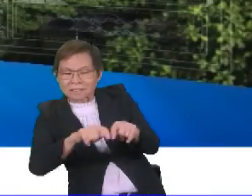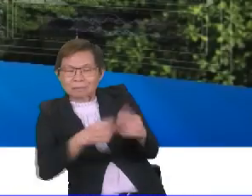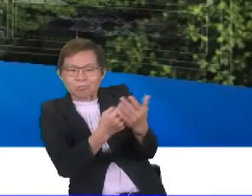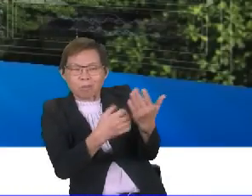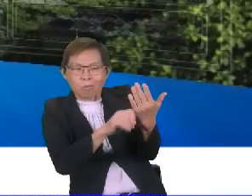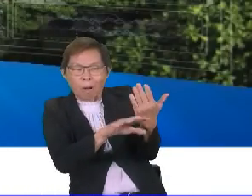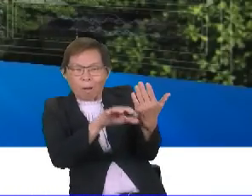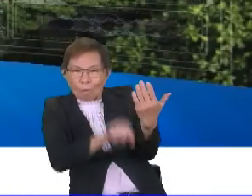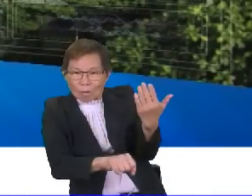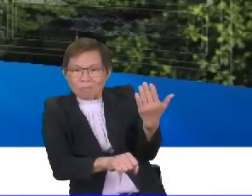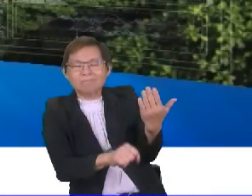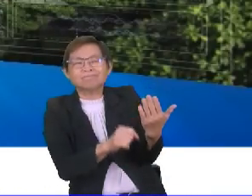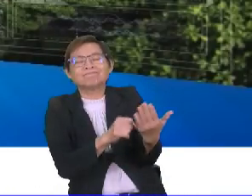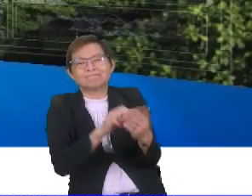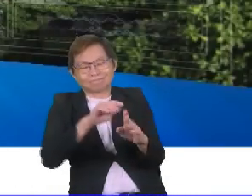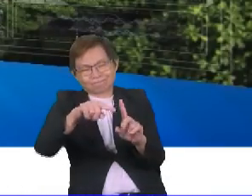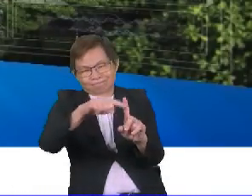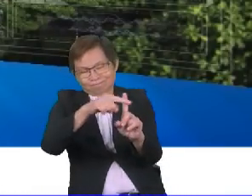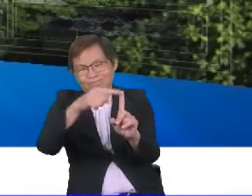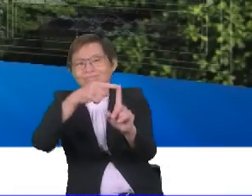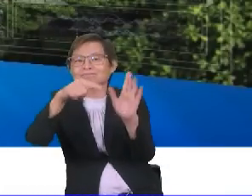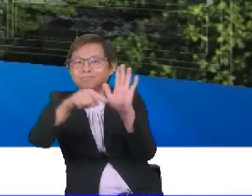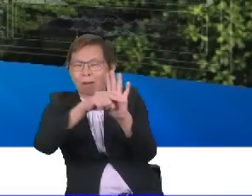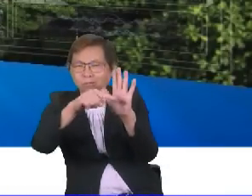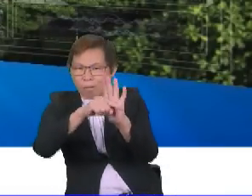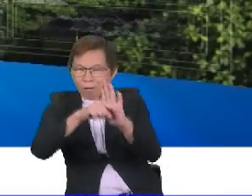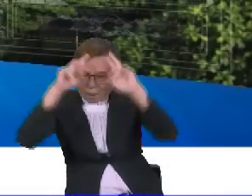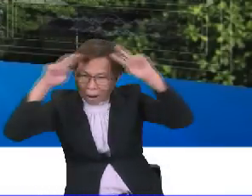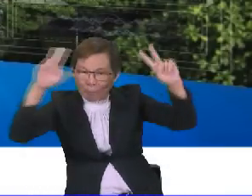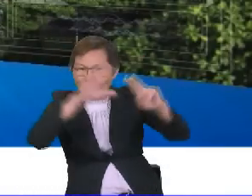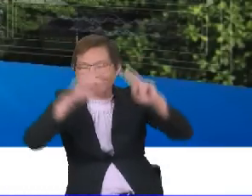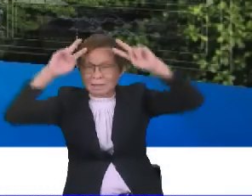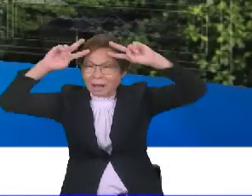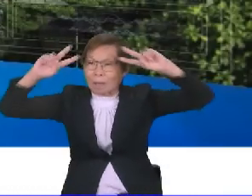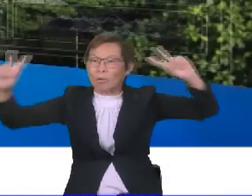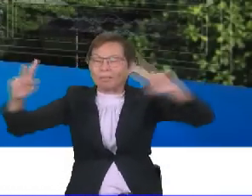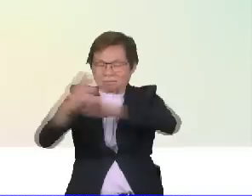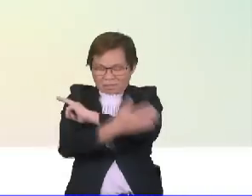karena ia dapat memberi kesan kepada keamanan dan keharmonian negara